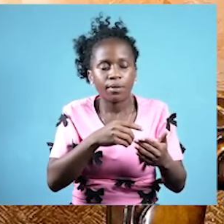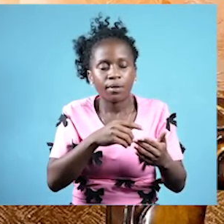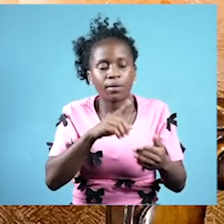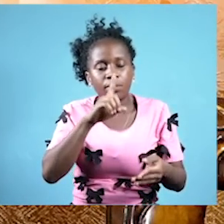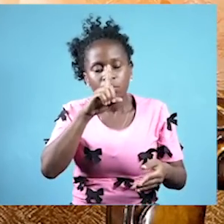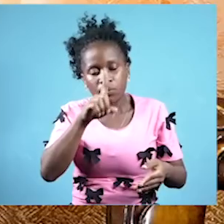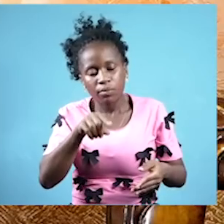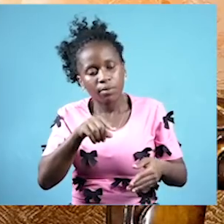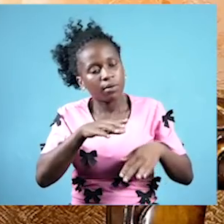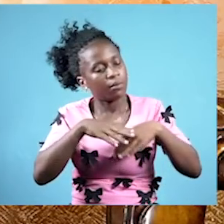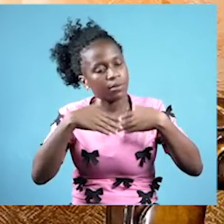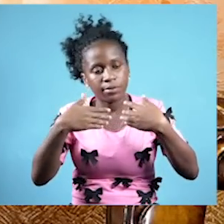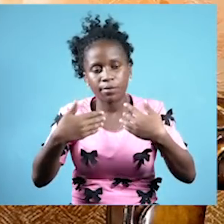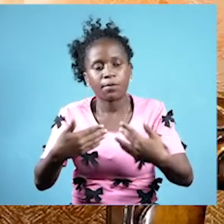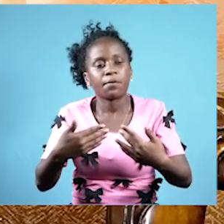Alikataa sio kwa sababu